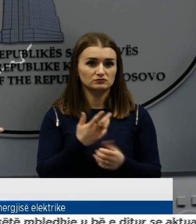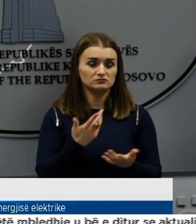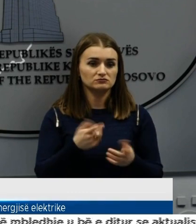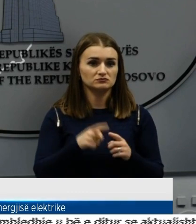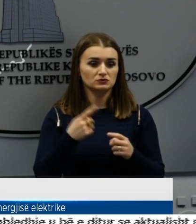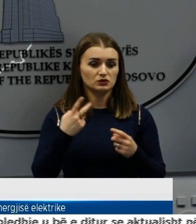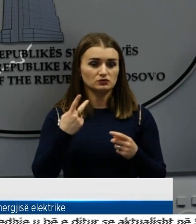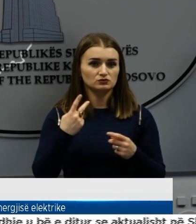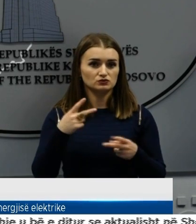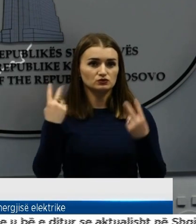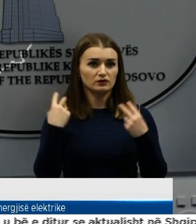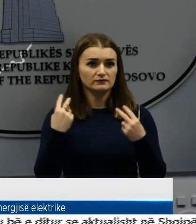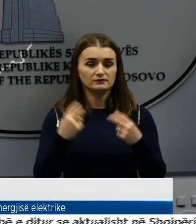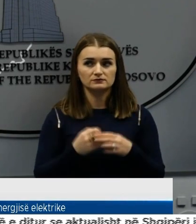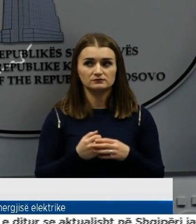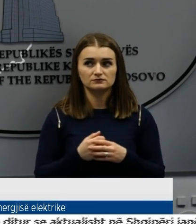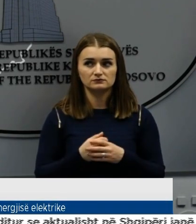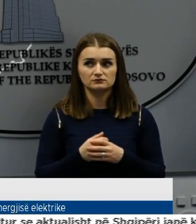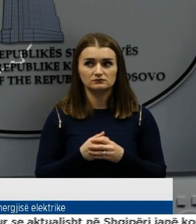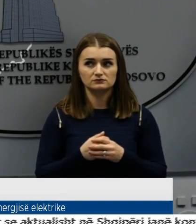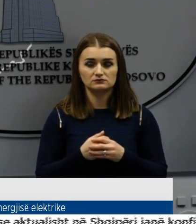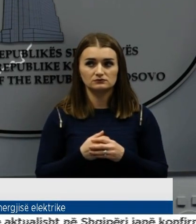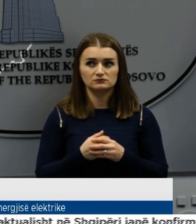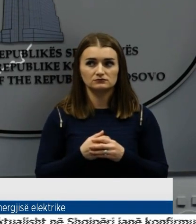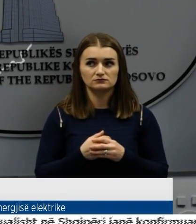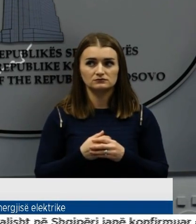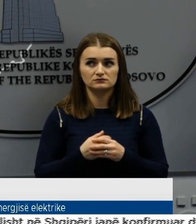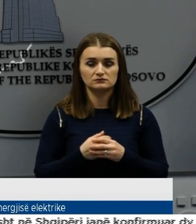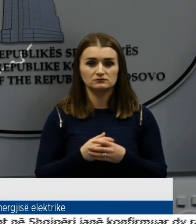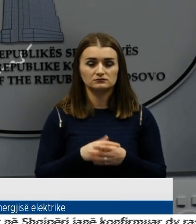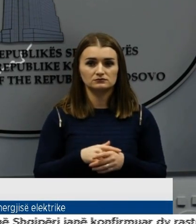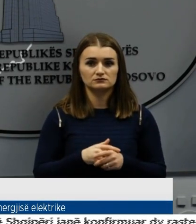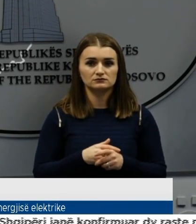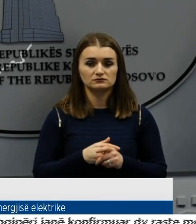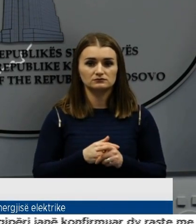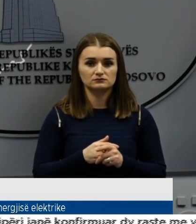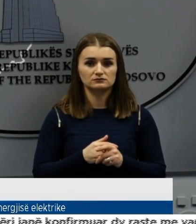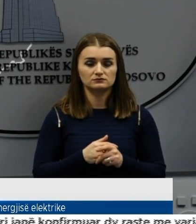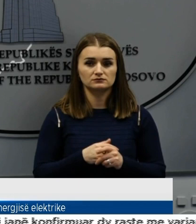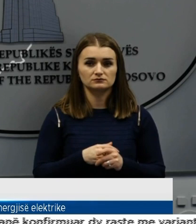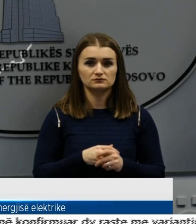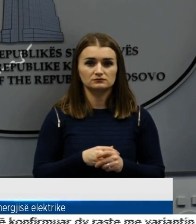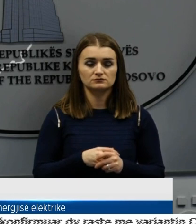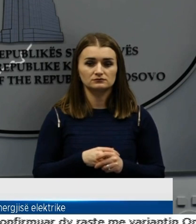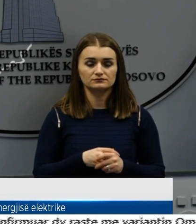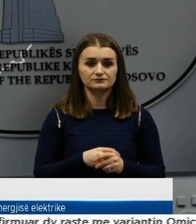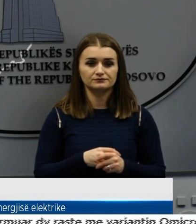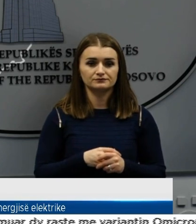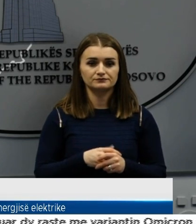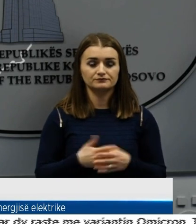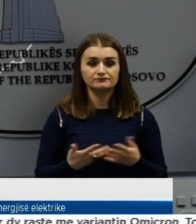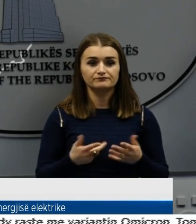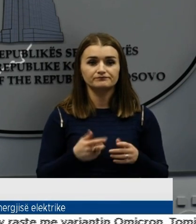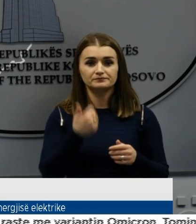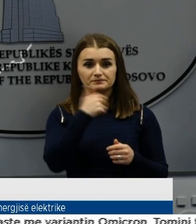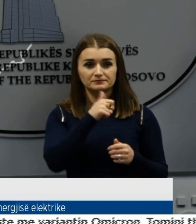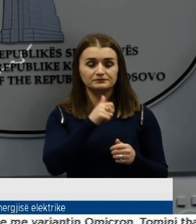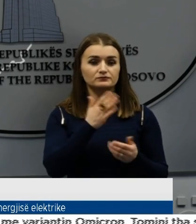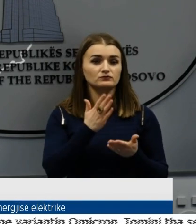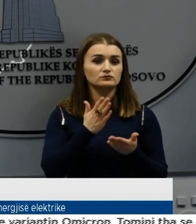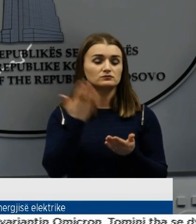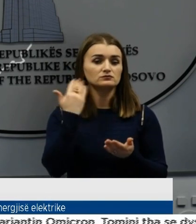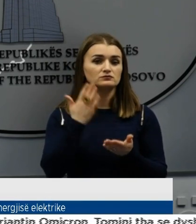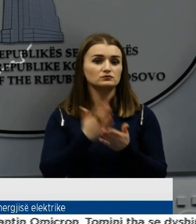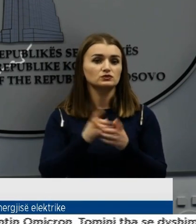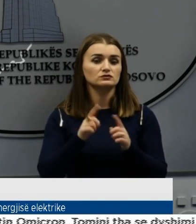javësh. Kosovës, jo, fillimisht rënjën e bloqeve të Kosovës A. Kur janë tentuar, tetrijat kanë rënë nga sistemi